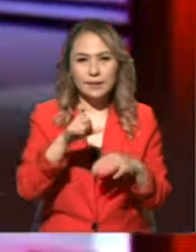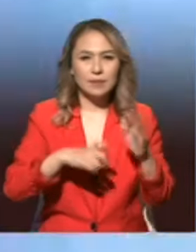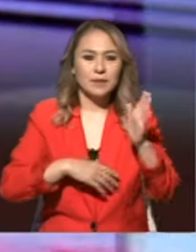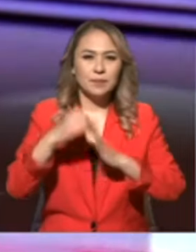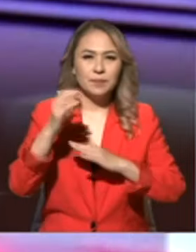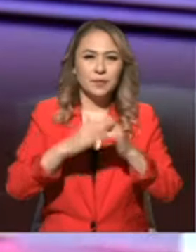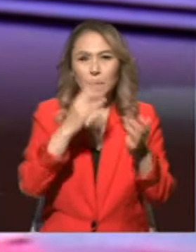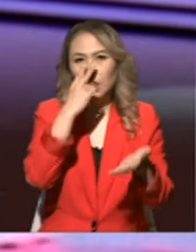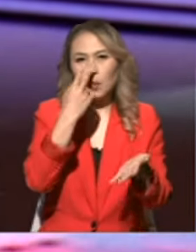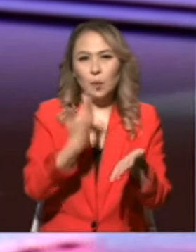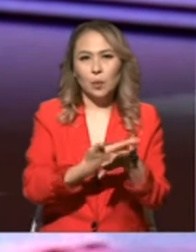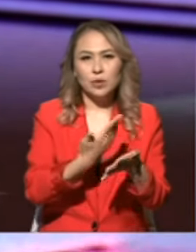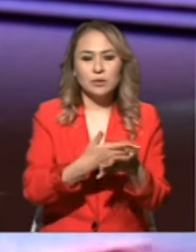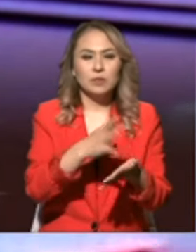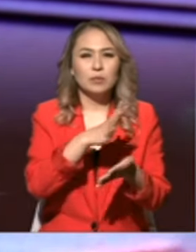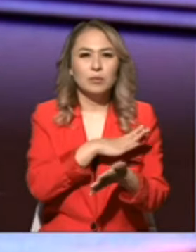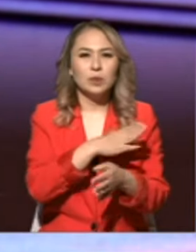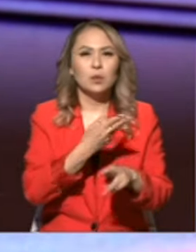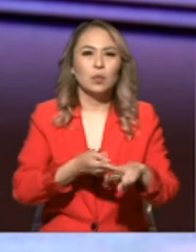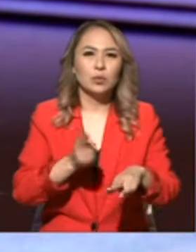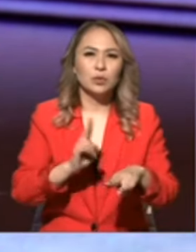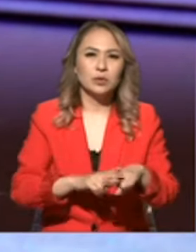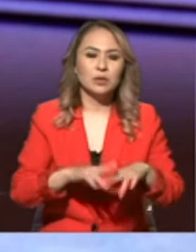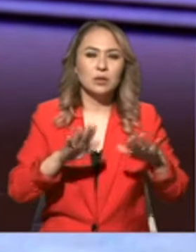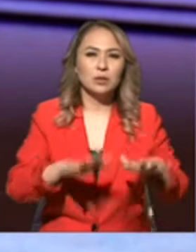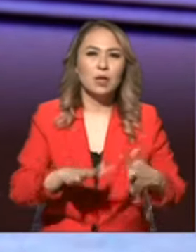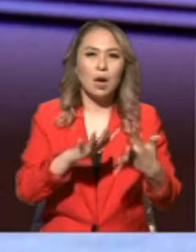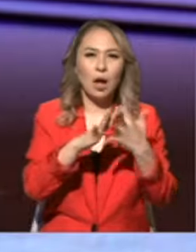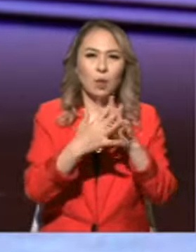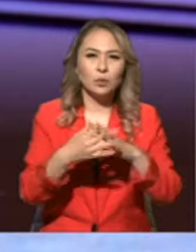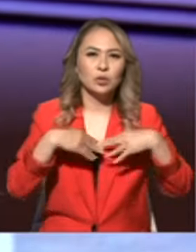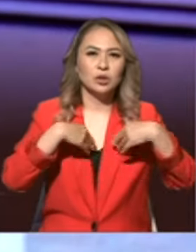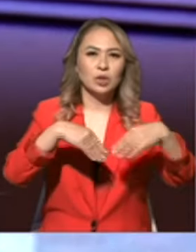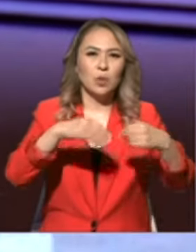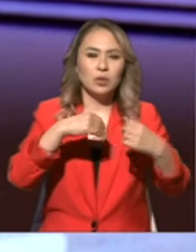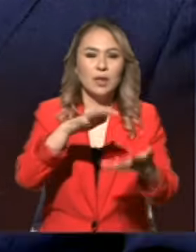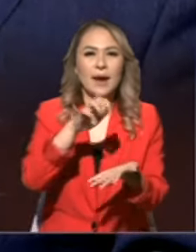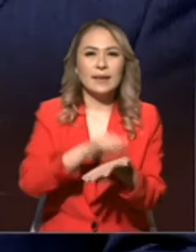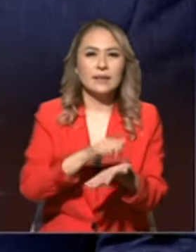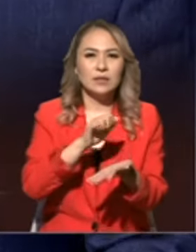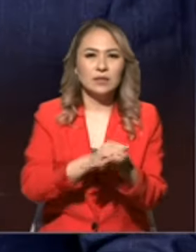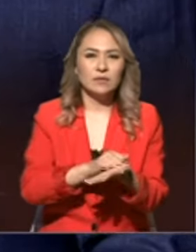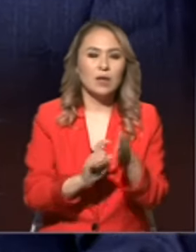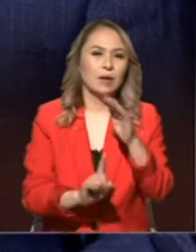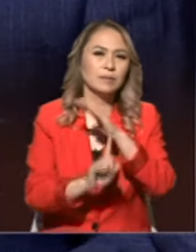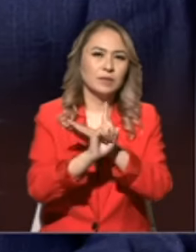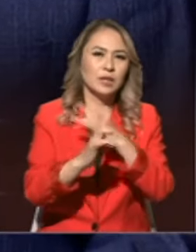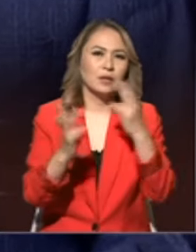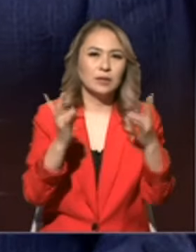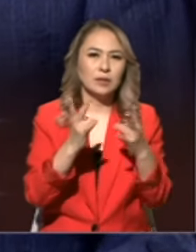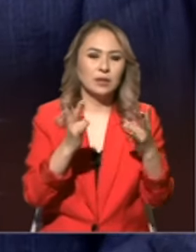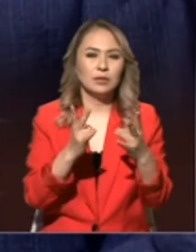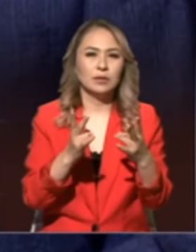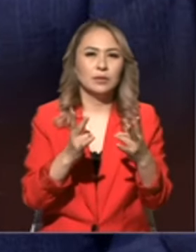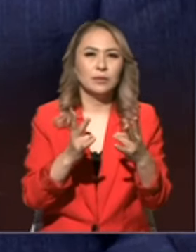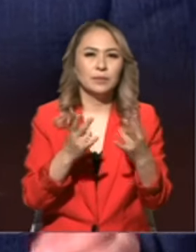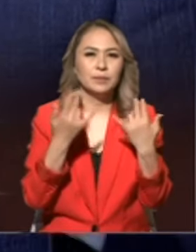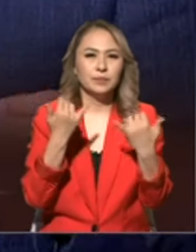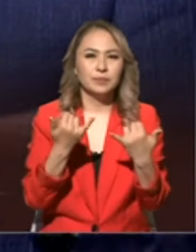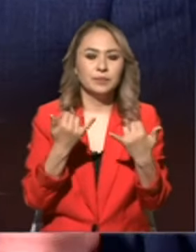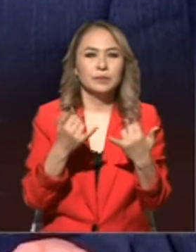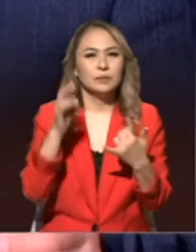тәжірибесін көрсетті. Яғни ол жерде сол ауыл шаруашылығымен айналысатын азамат шығу керек те, соны қолға алу керек.